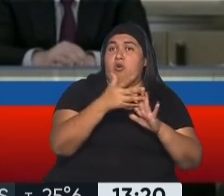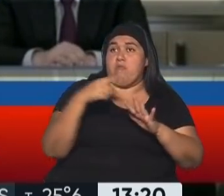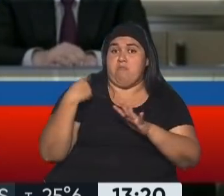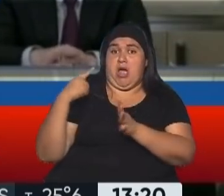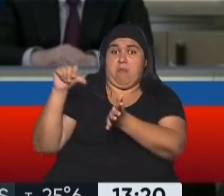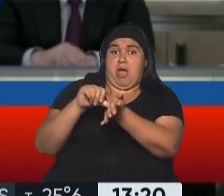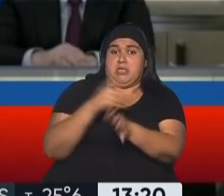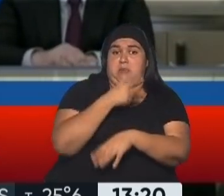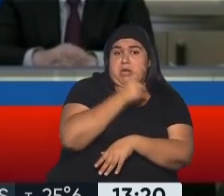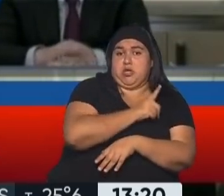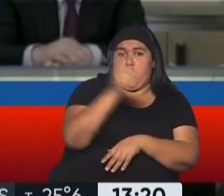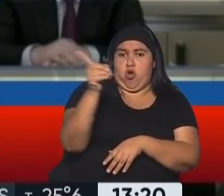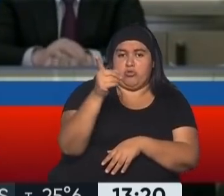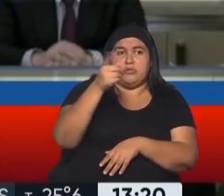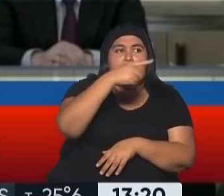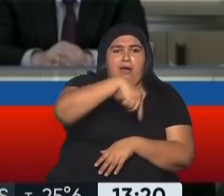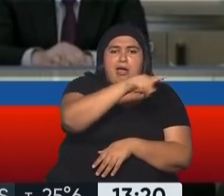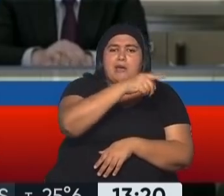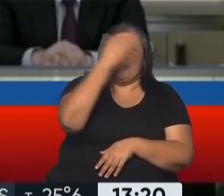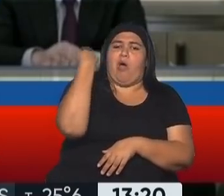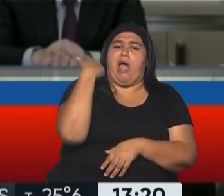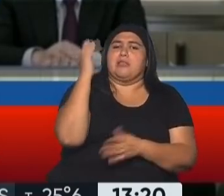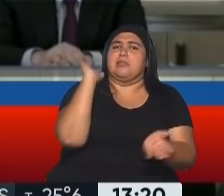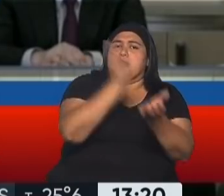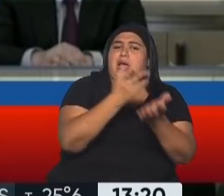вводили в свое время